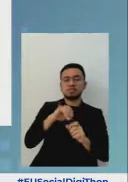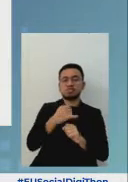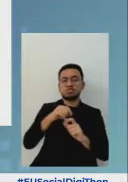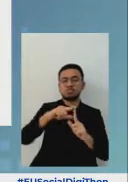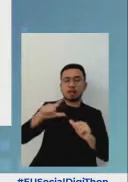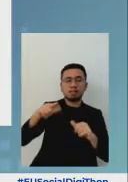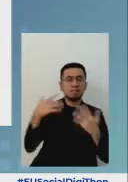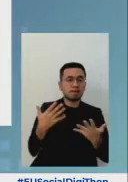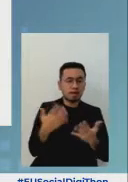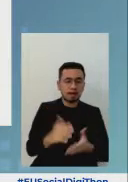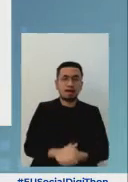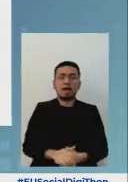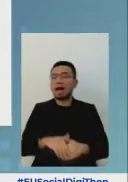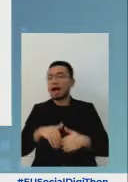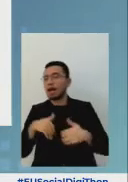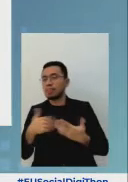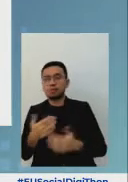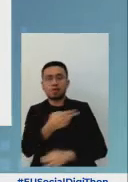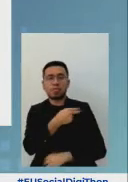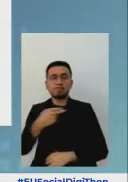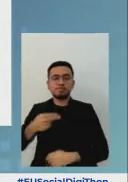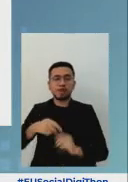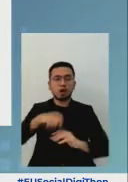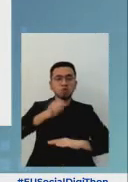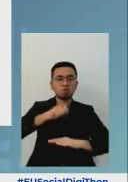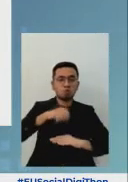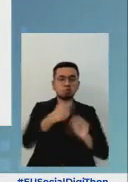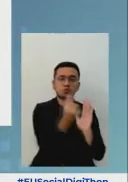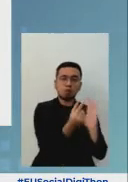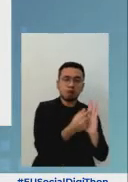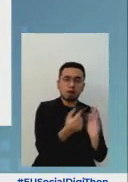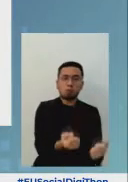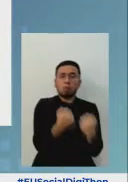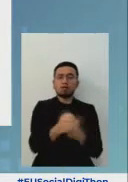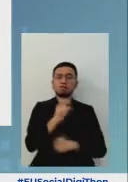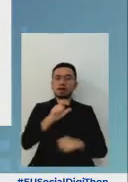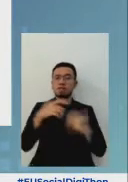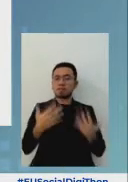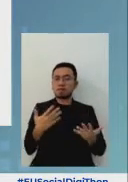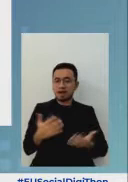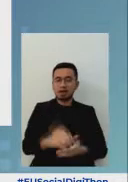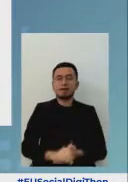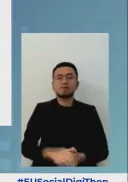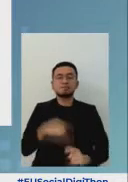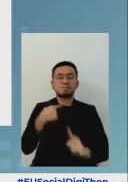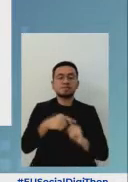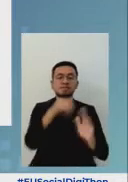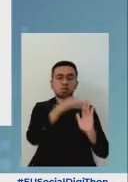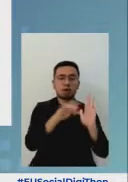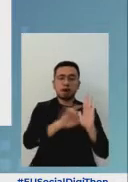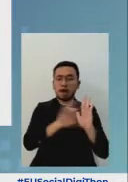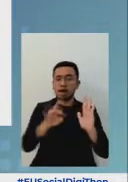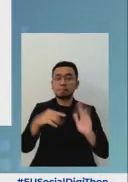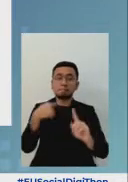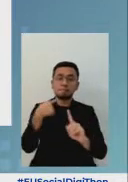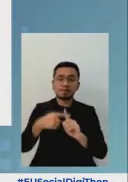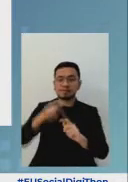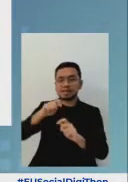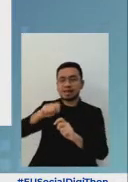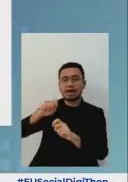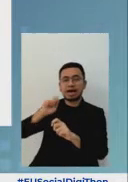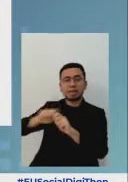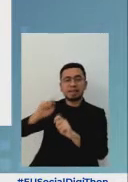penguatan hukum di negara ini, rehabilitasi termasuk dari sisi pelaku, jadi rehabilitasi pelaku